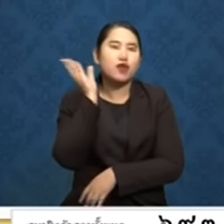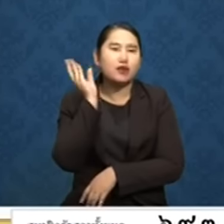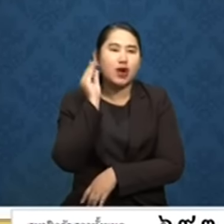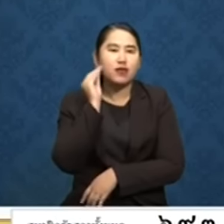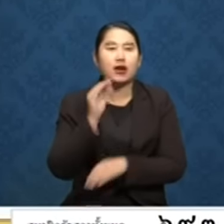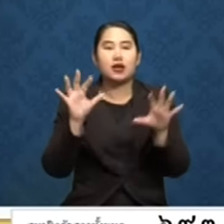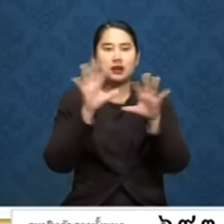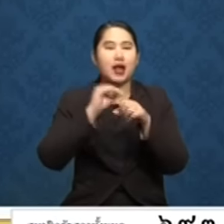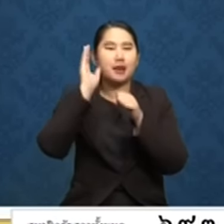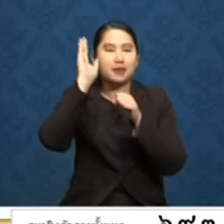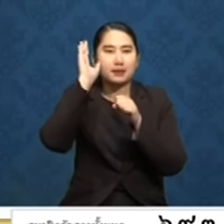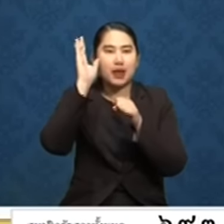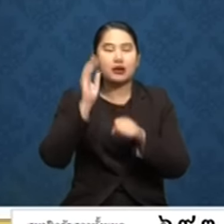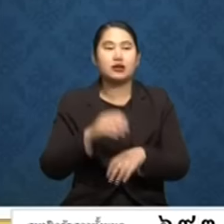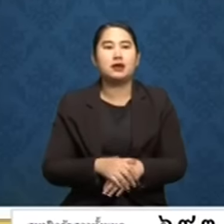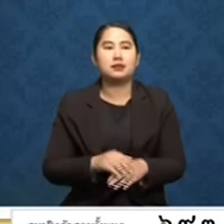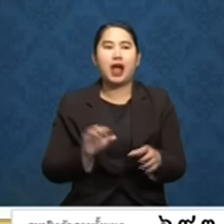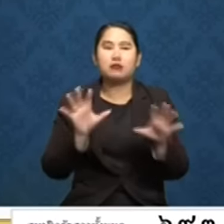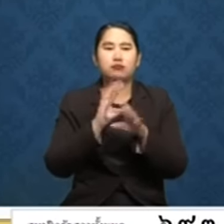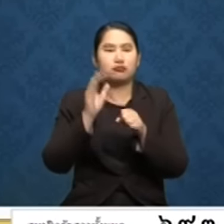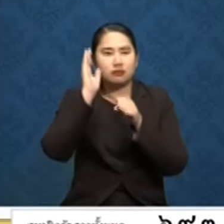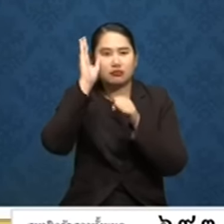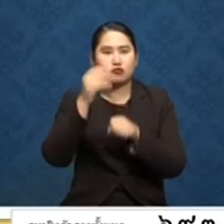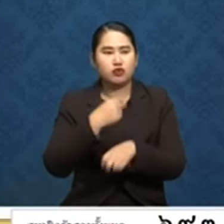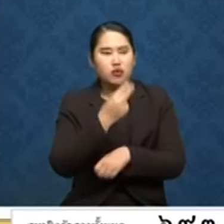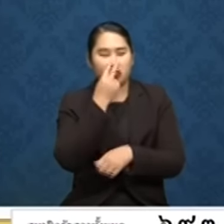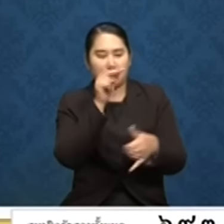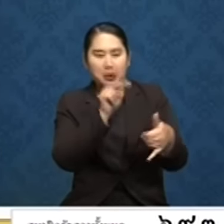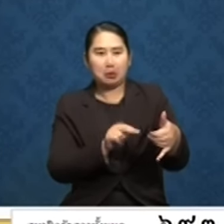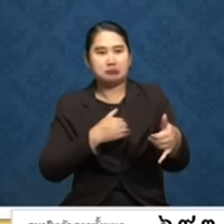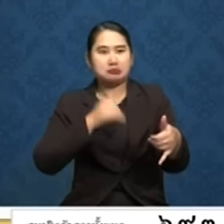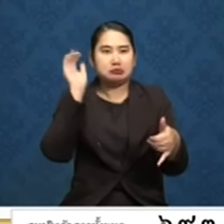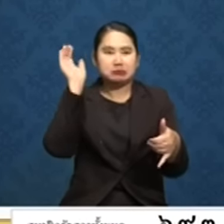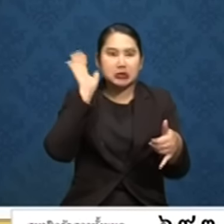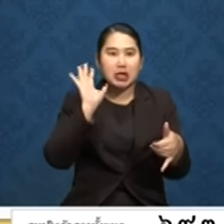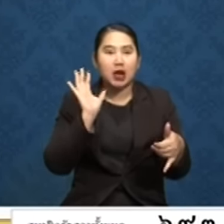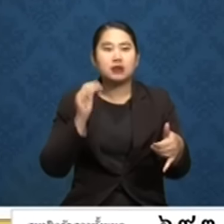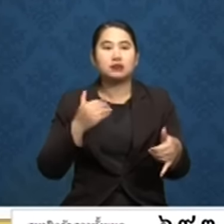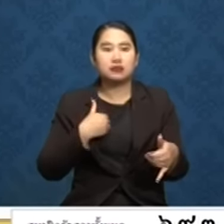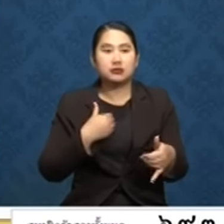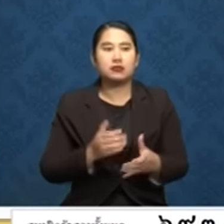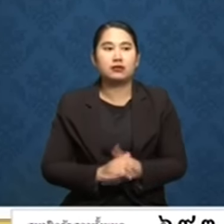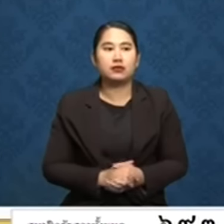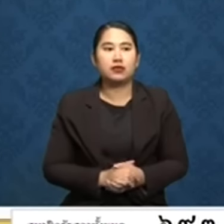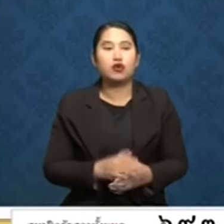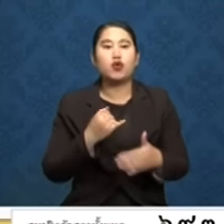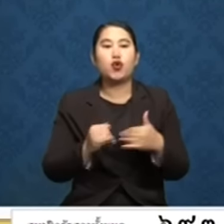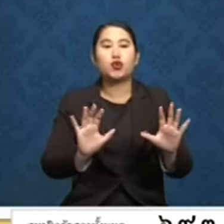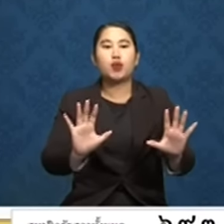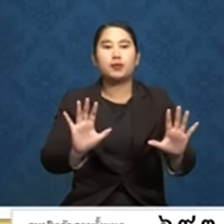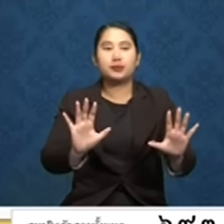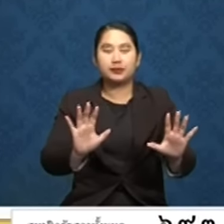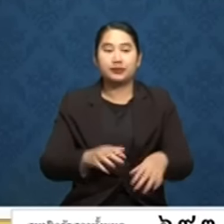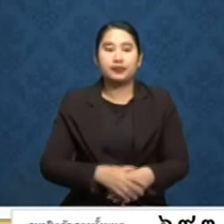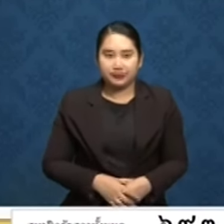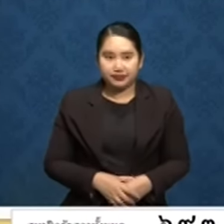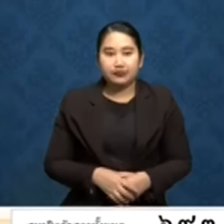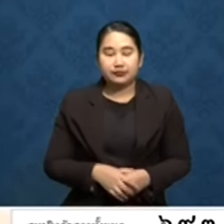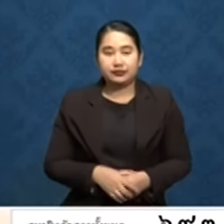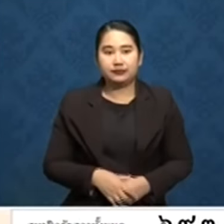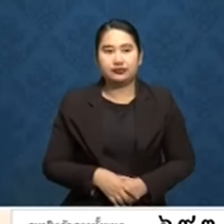ภิปรายเนี่ยมาหลายท่านมันเหมือนกับการอภิปรายไม่ไว้วางใจ อันนี้จบแล้วนะครับคุณมานิตครับเดี๋ยวเราไ